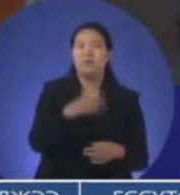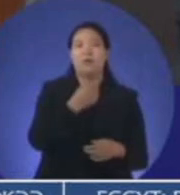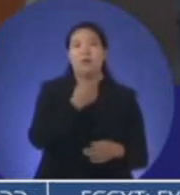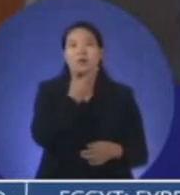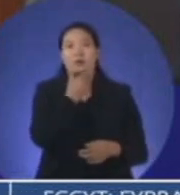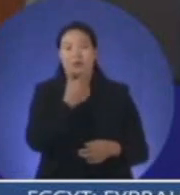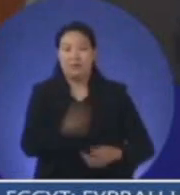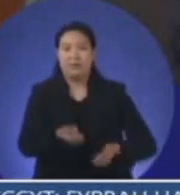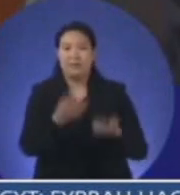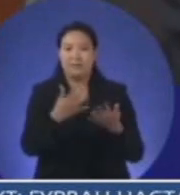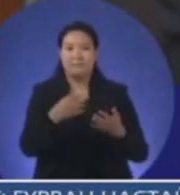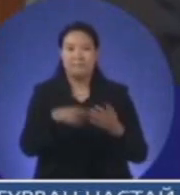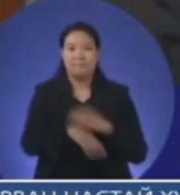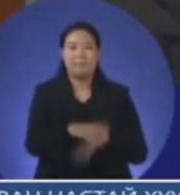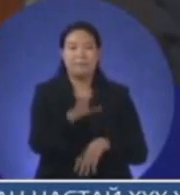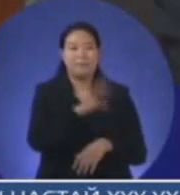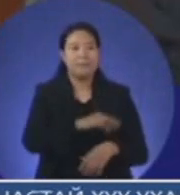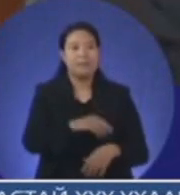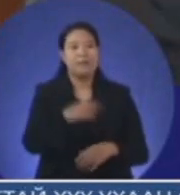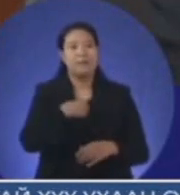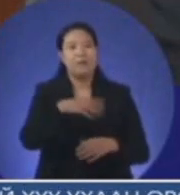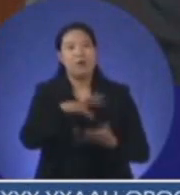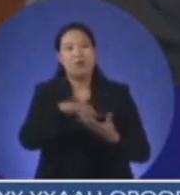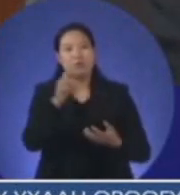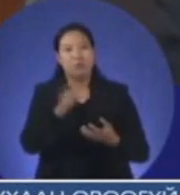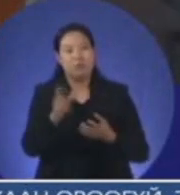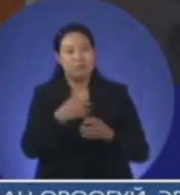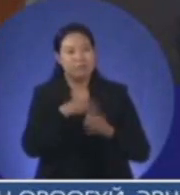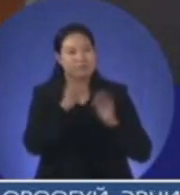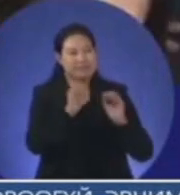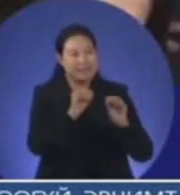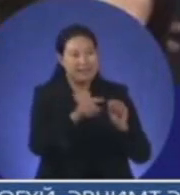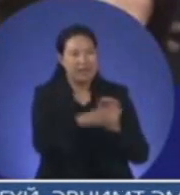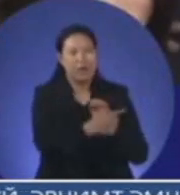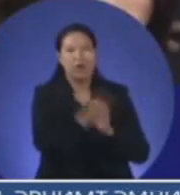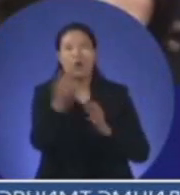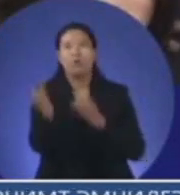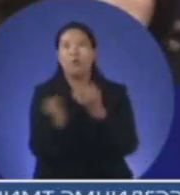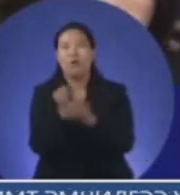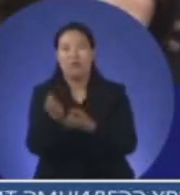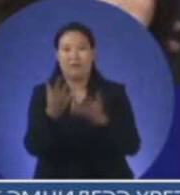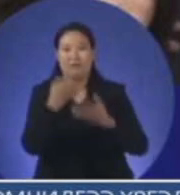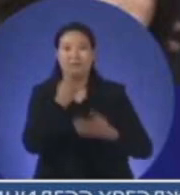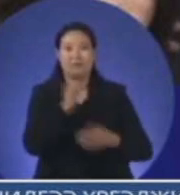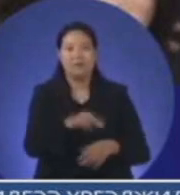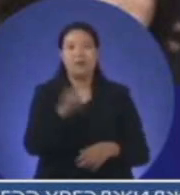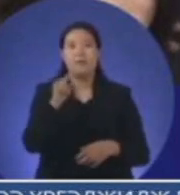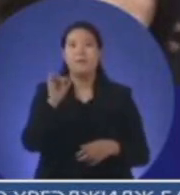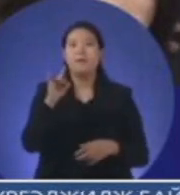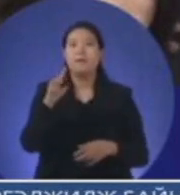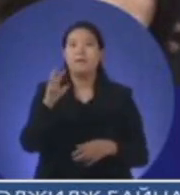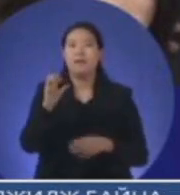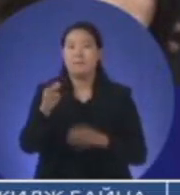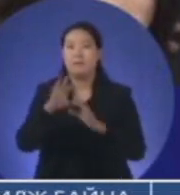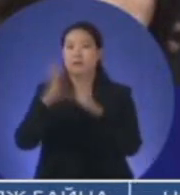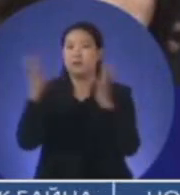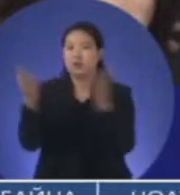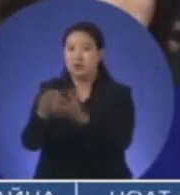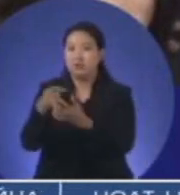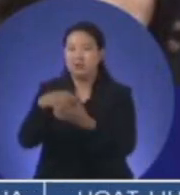хэр нөгөө номын дуу сонссноос манд энэ дотор л явж байгаа байх гэж бодхоос. Хяналтгүй нэг парламент ингэж